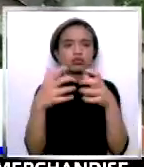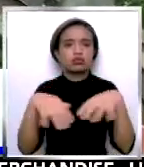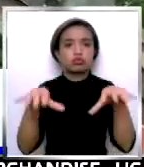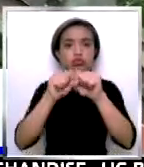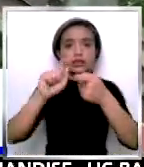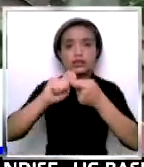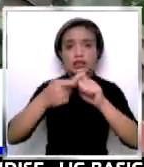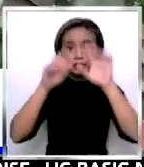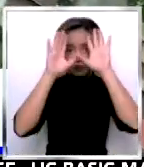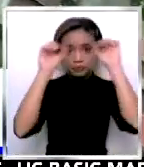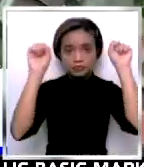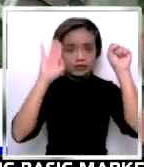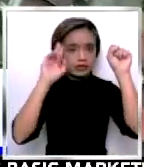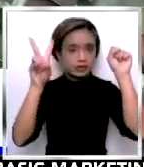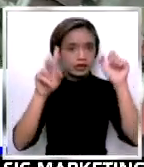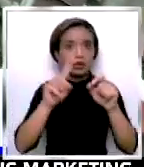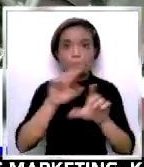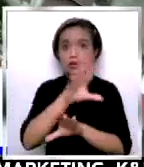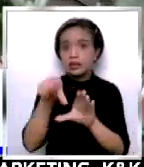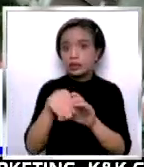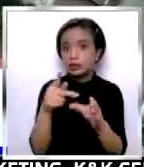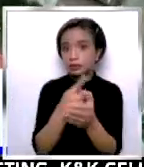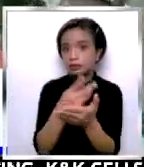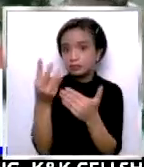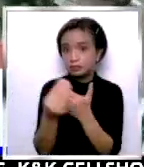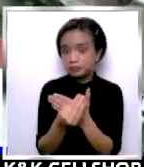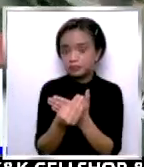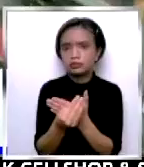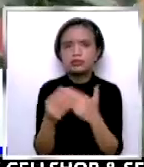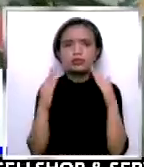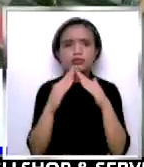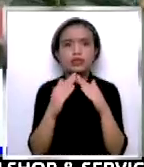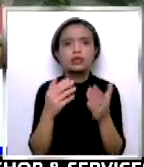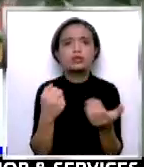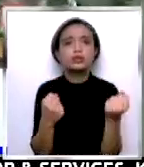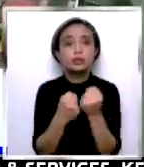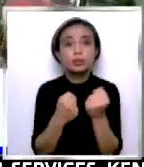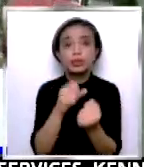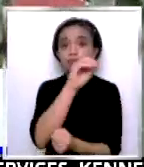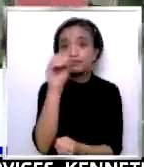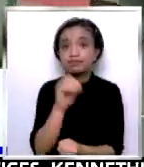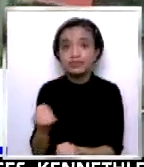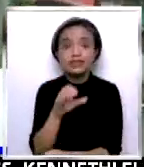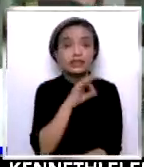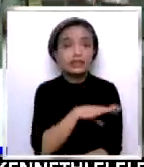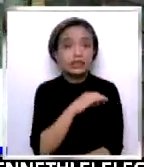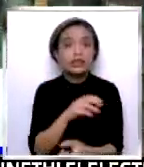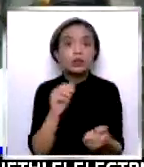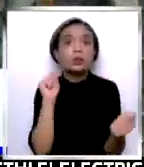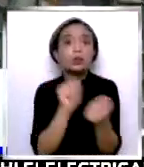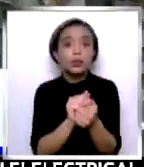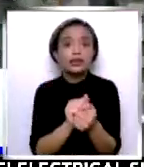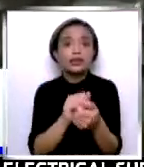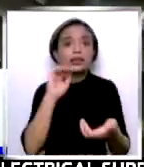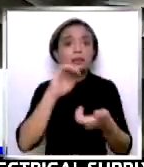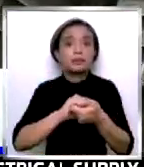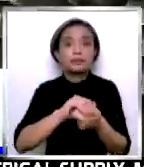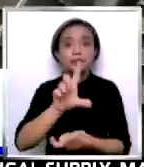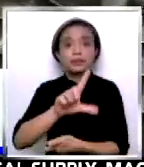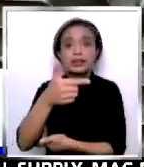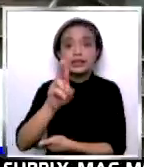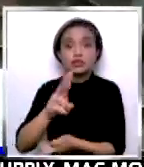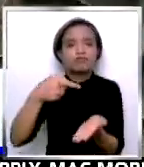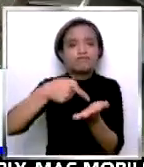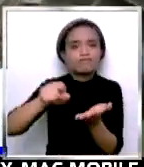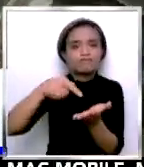bahagi ng programa ang Housing Interest Support kung saan makakatuwang ng beneficiary ang LGU at national government sa pagbabayad.